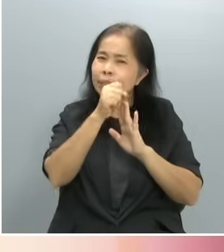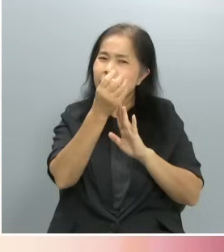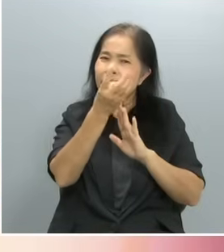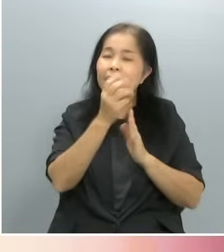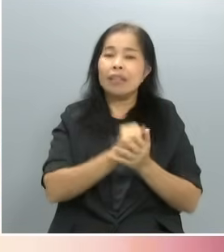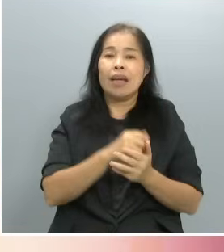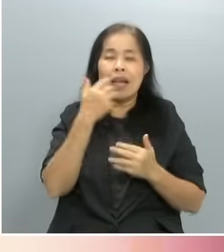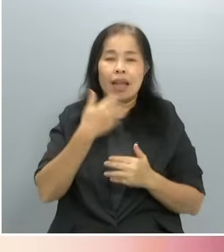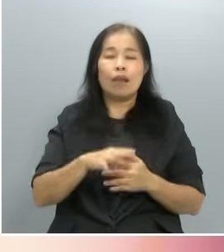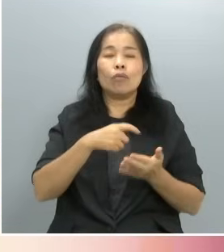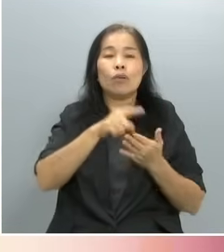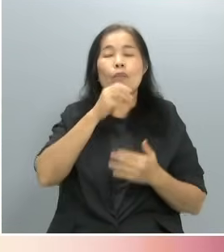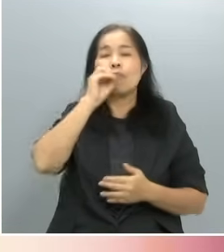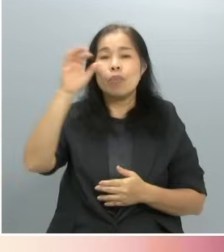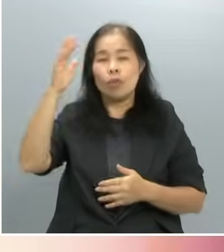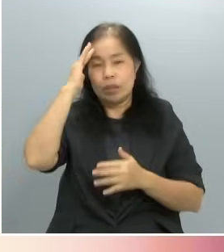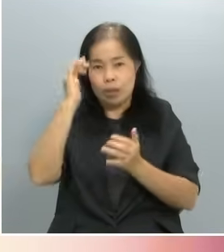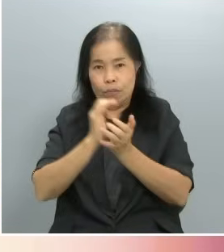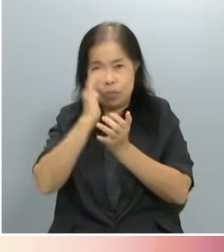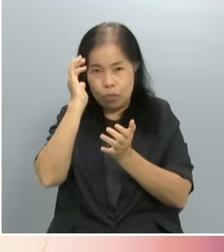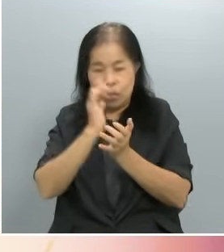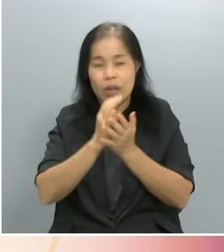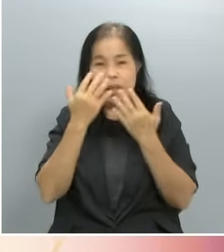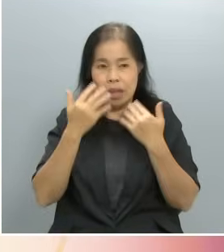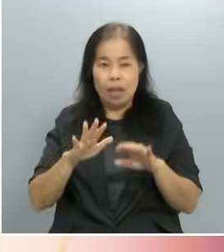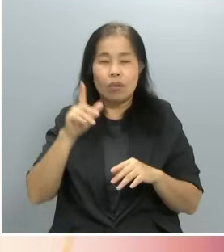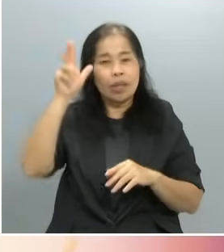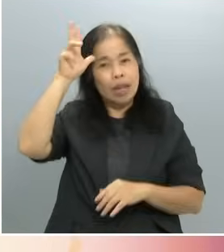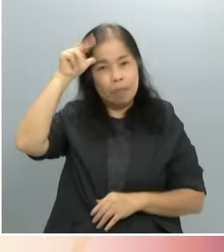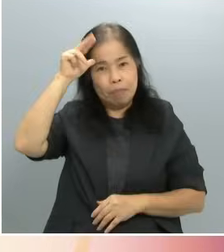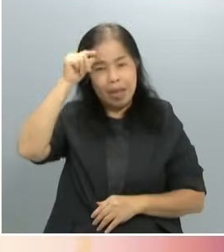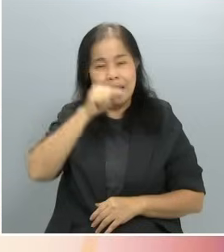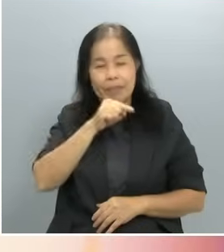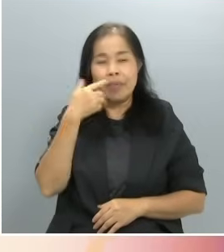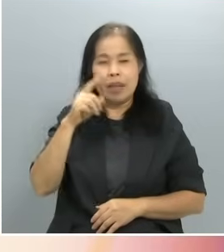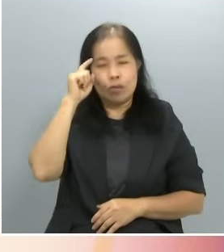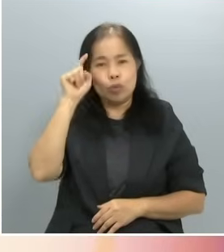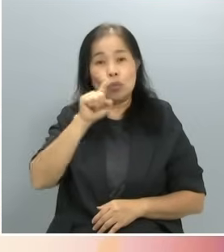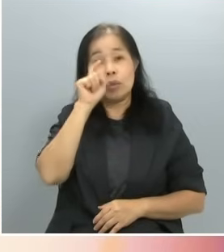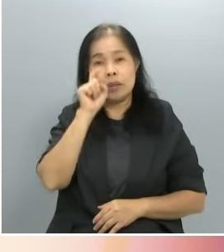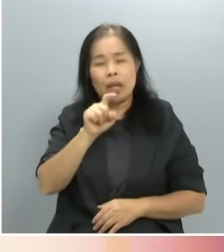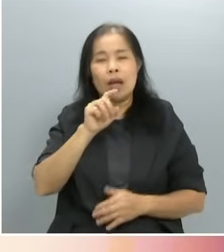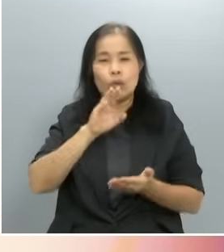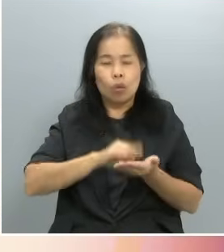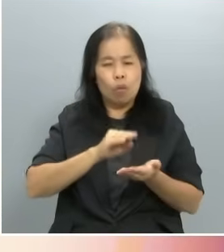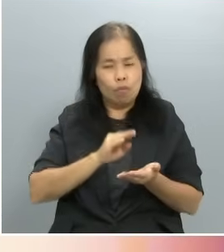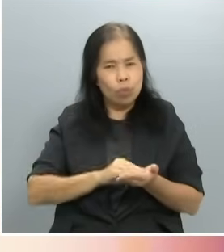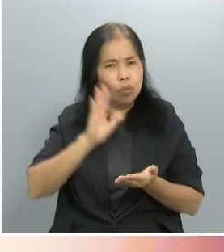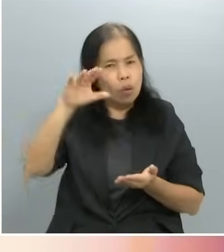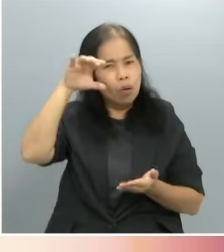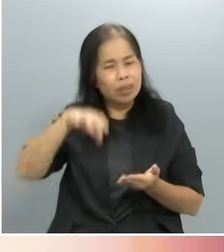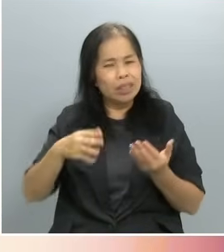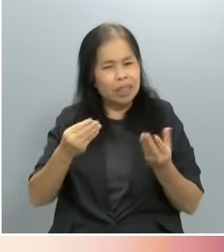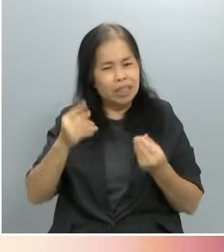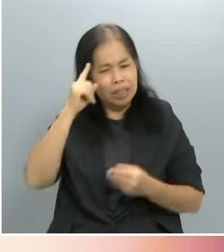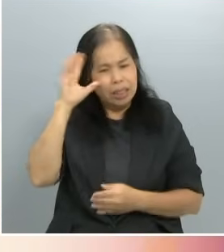หลังจากนั้นก็ไปแจ้งความที่สภเขลางค์นครที่ลำปางค่ะตั้งข้อสงสัยข้อมูลระหว่างที่ดินหลุดมาได้